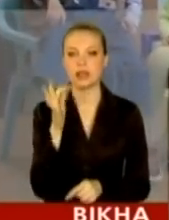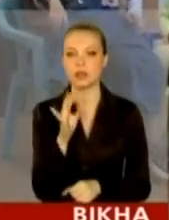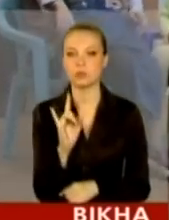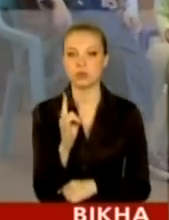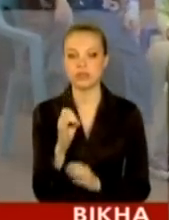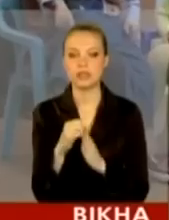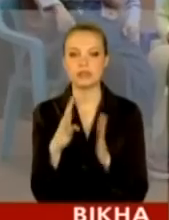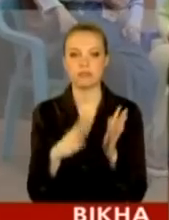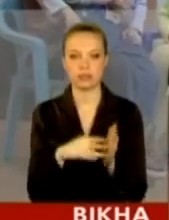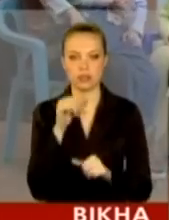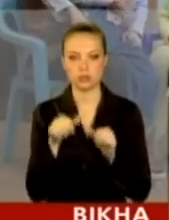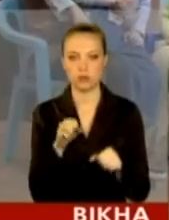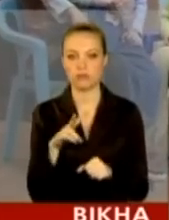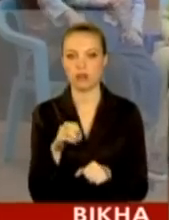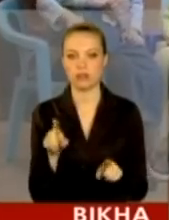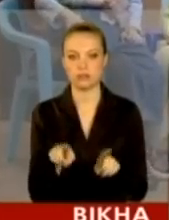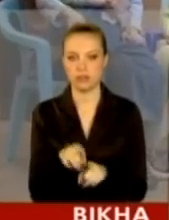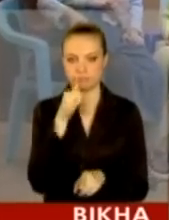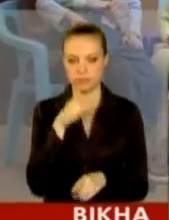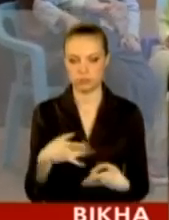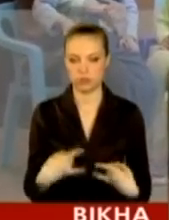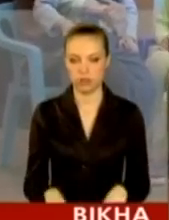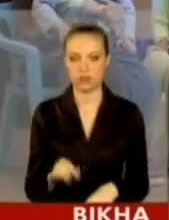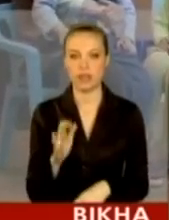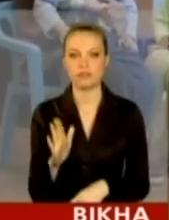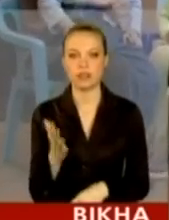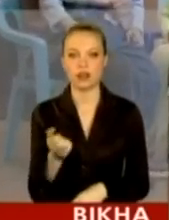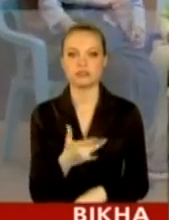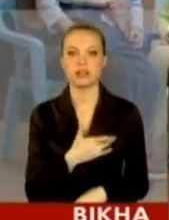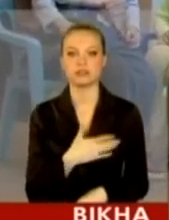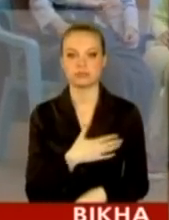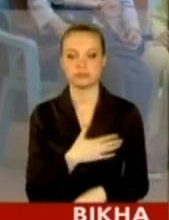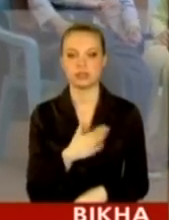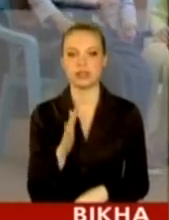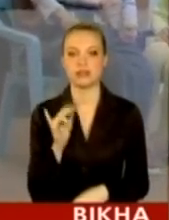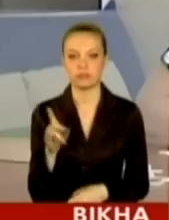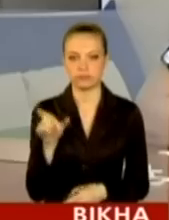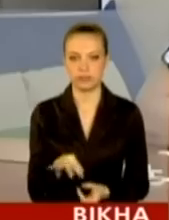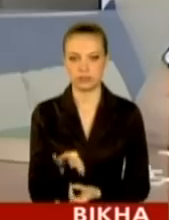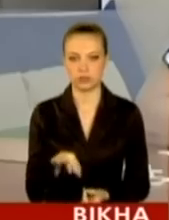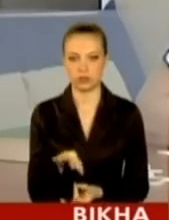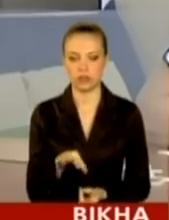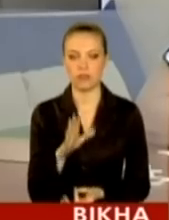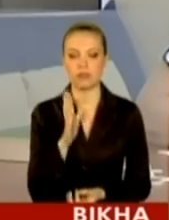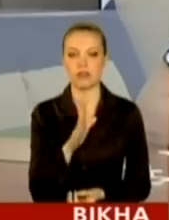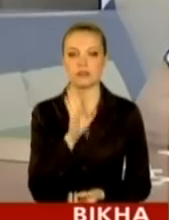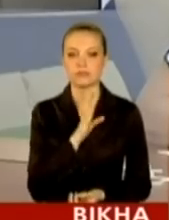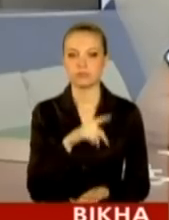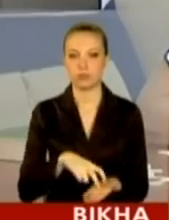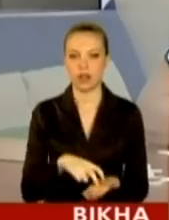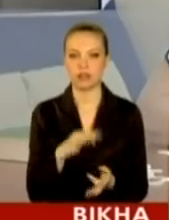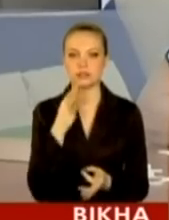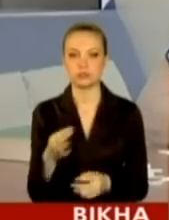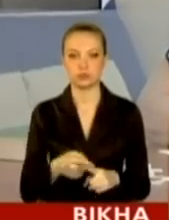дитину 19 років, але так і не змогли народити. Віталика взяли з притулку. Він – сирота. Валентина боялась відкривати